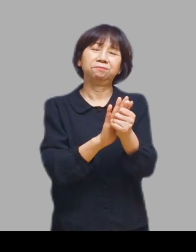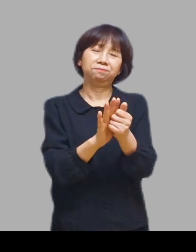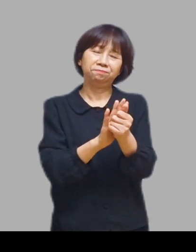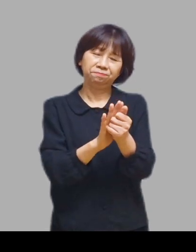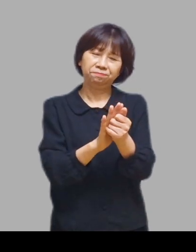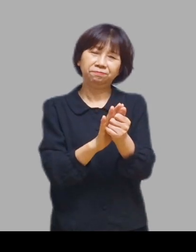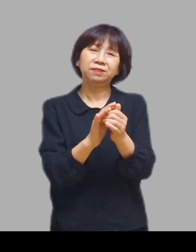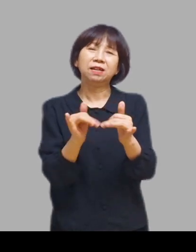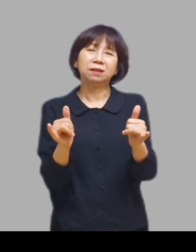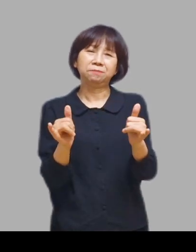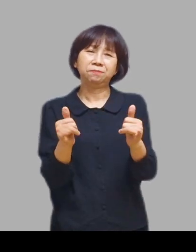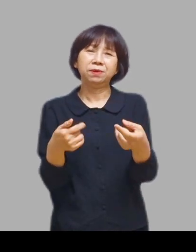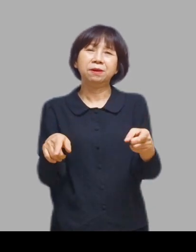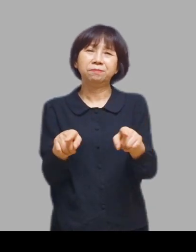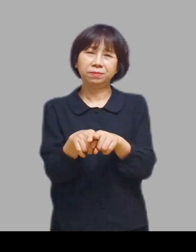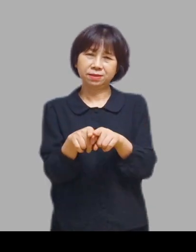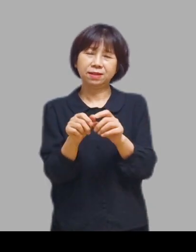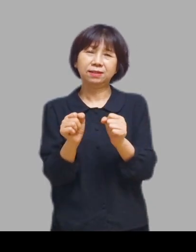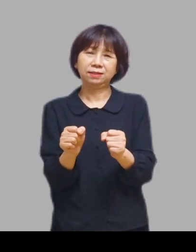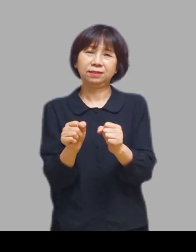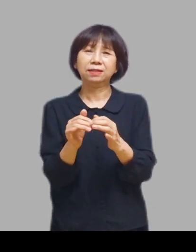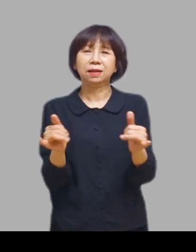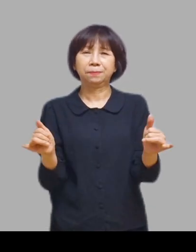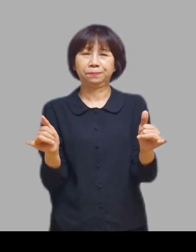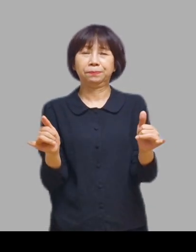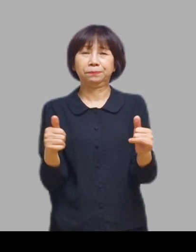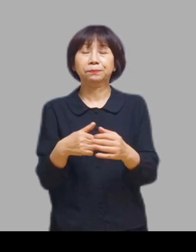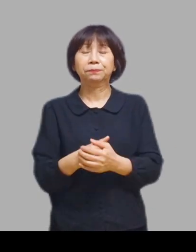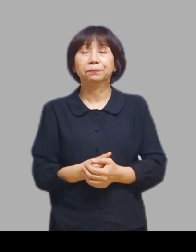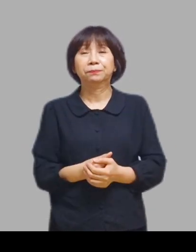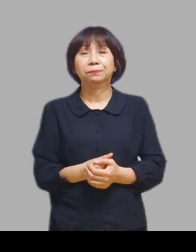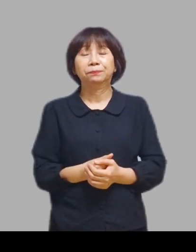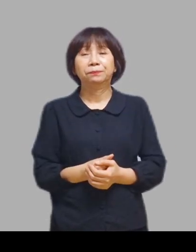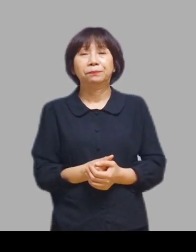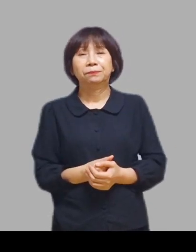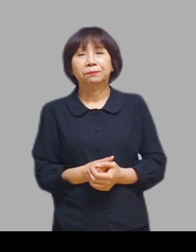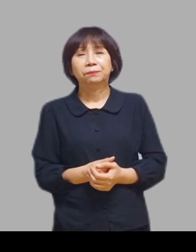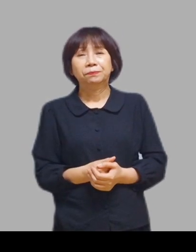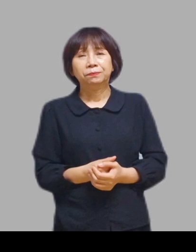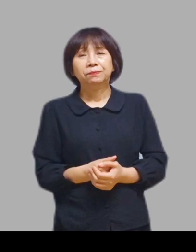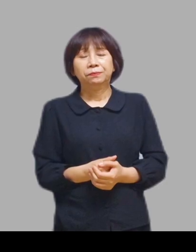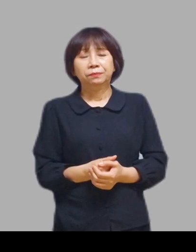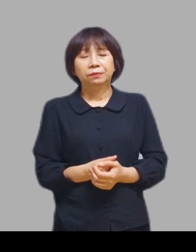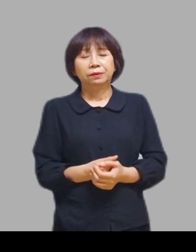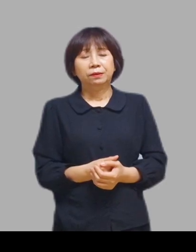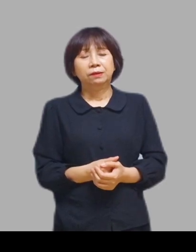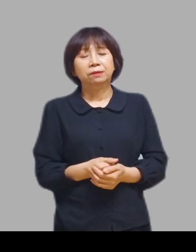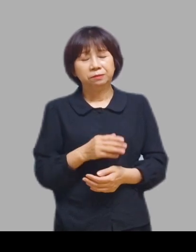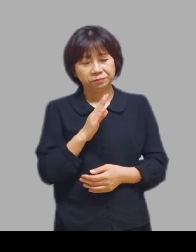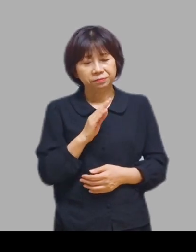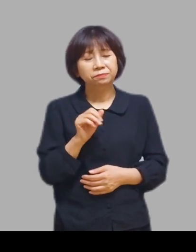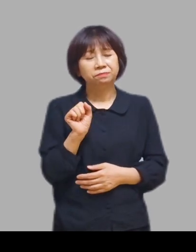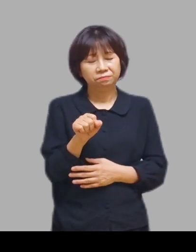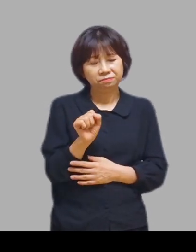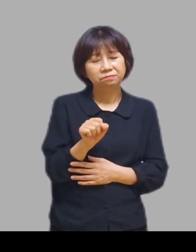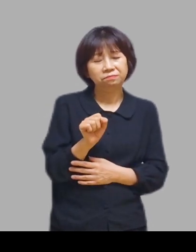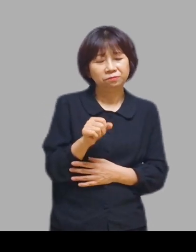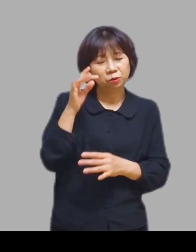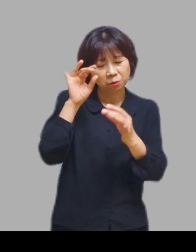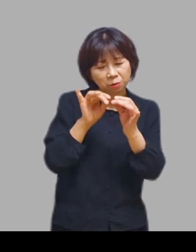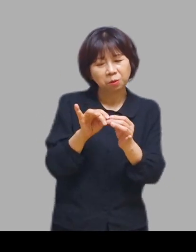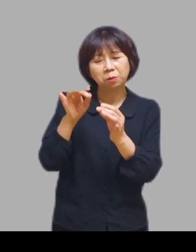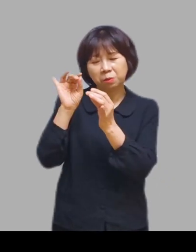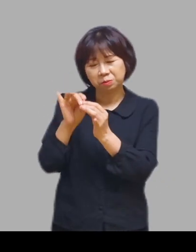와서 함께 해주는 사람입니다. 그랬군요. 고개를 끄덕이며